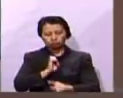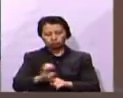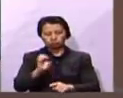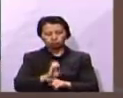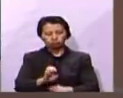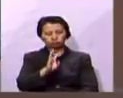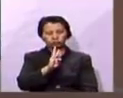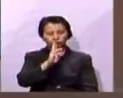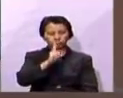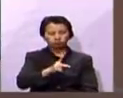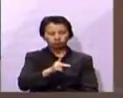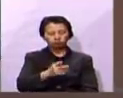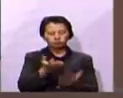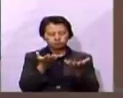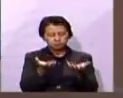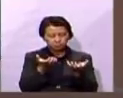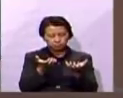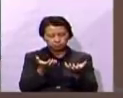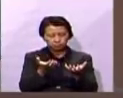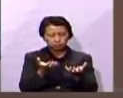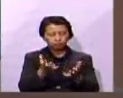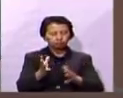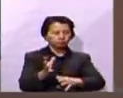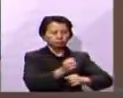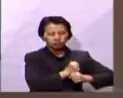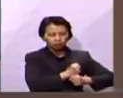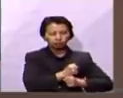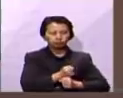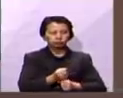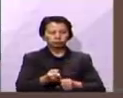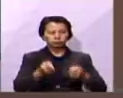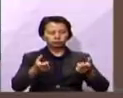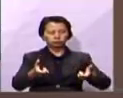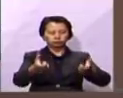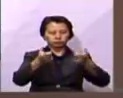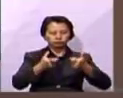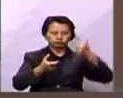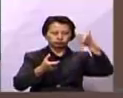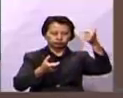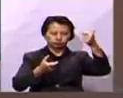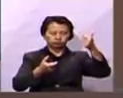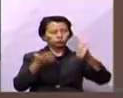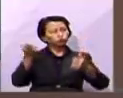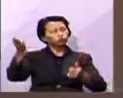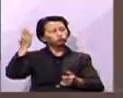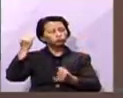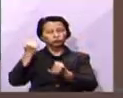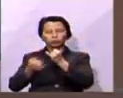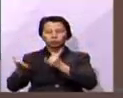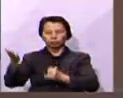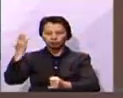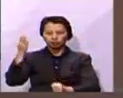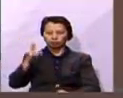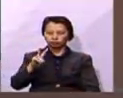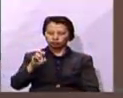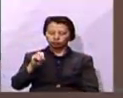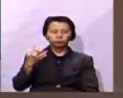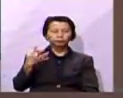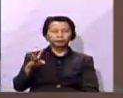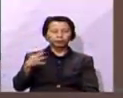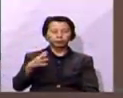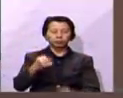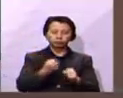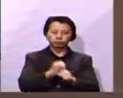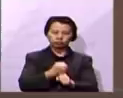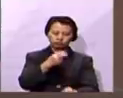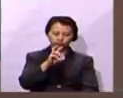kontingen Wilayah Persekutuan menanam hasrat menggunung untuk merampas semula takhta juara yang kali terakhir dimenangi pada tahun 2014. Pada